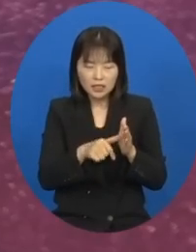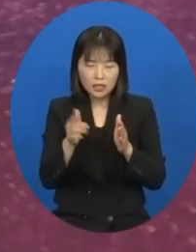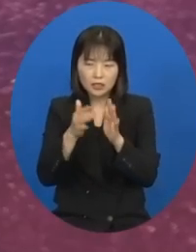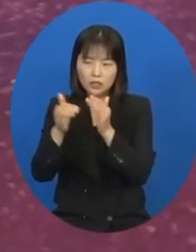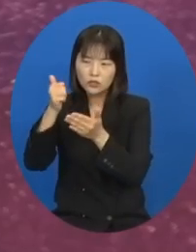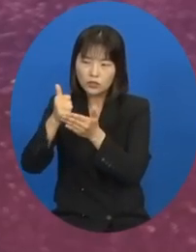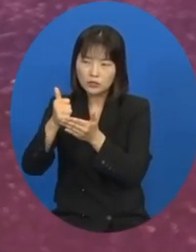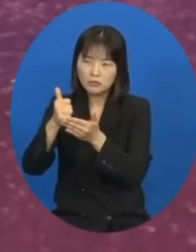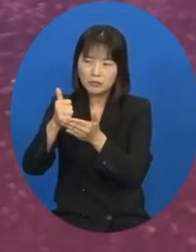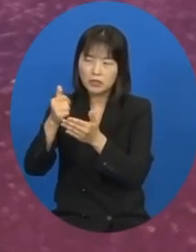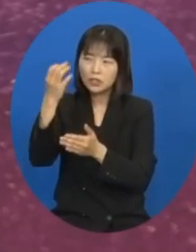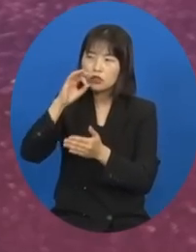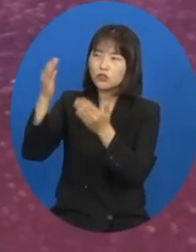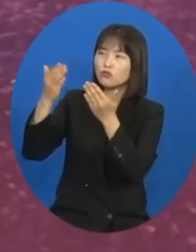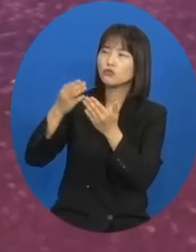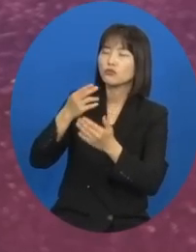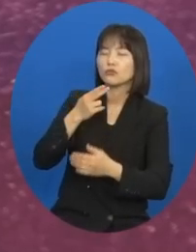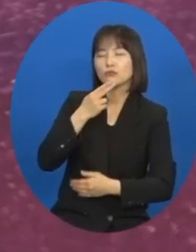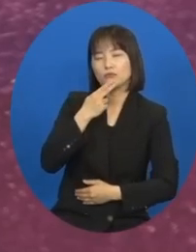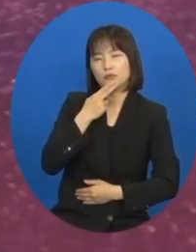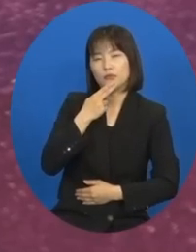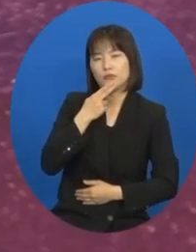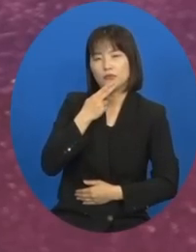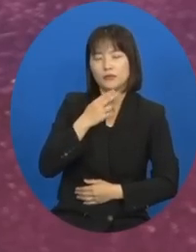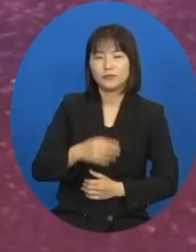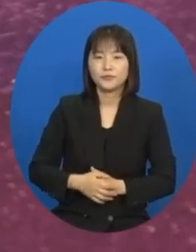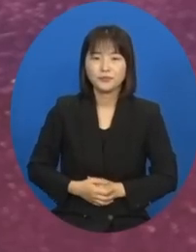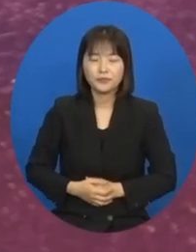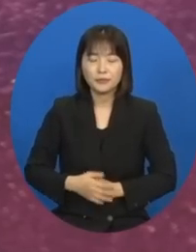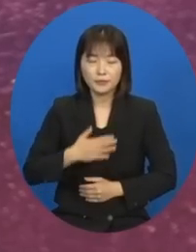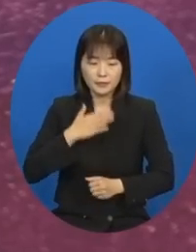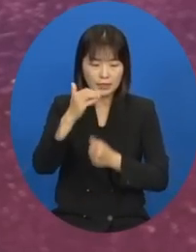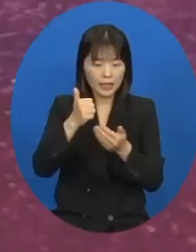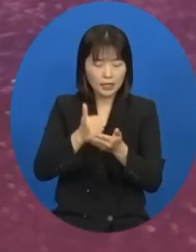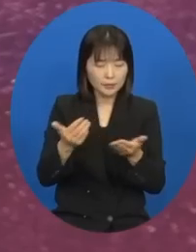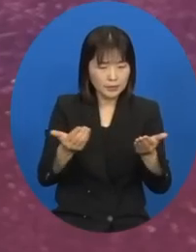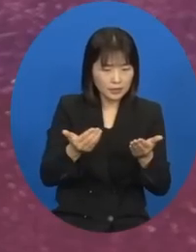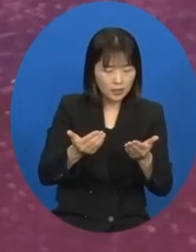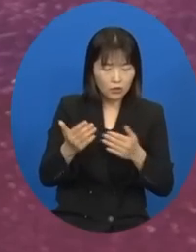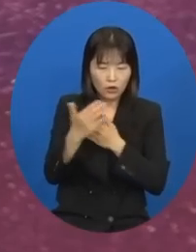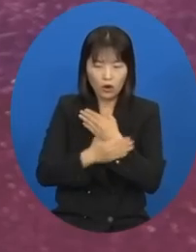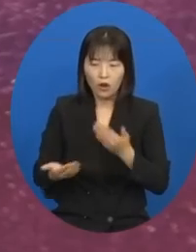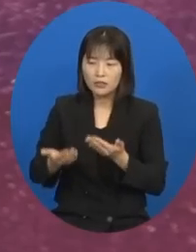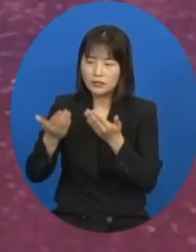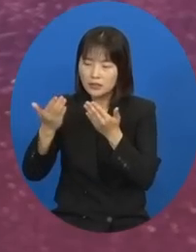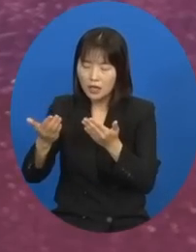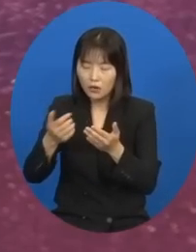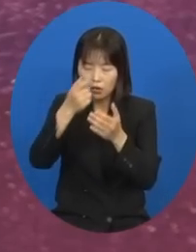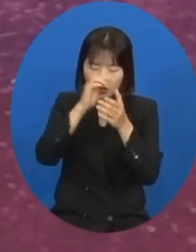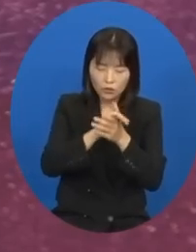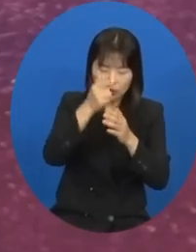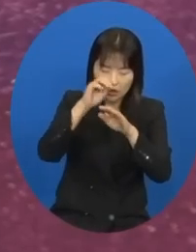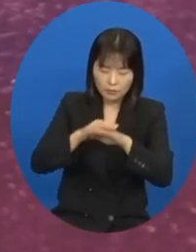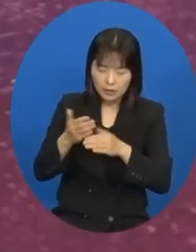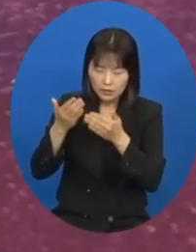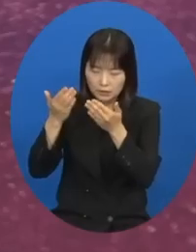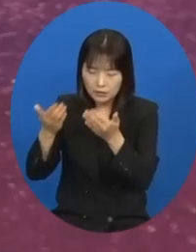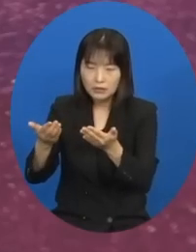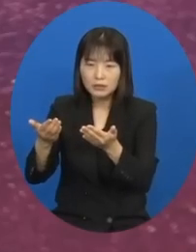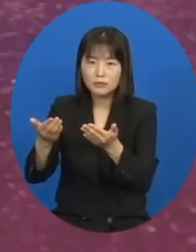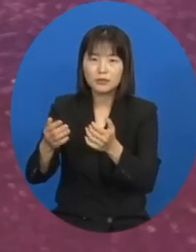말씀하시지 않았습니다 자신이 사역하고 자신이 헌신하고 자신이 기도하고 예배드리면서